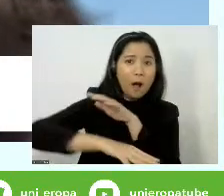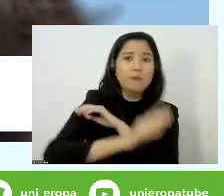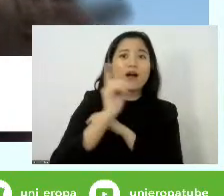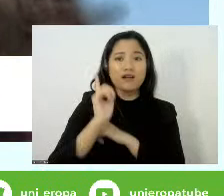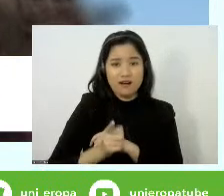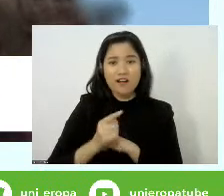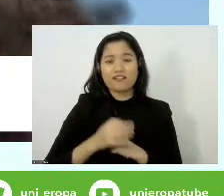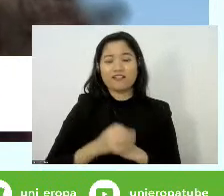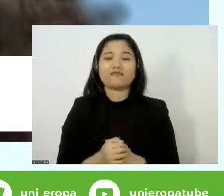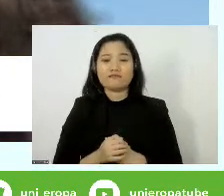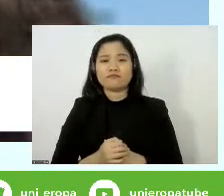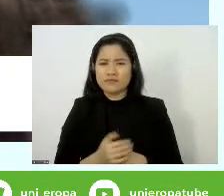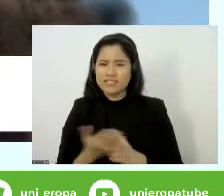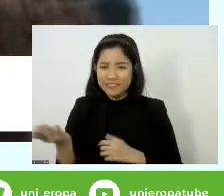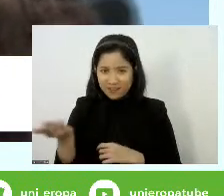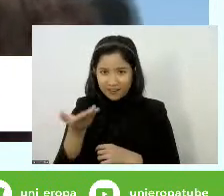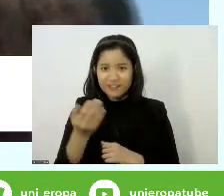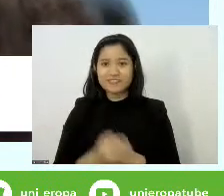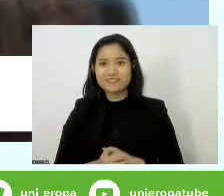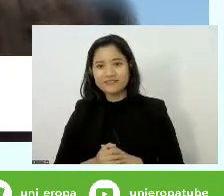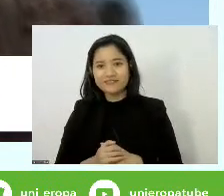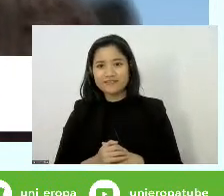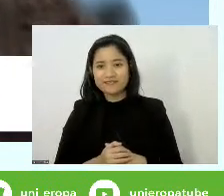Monggo Monggo silakan